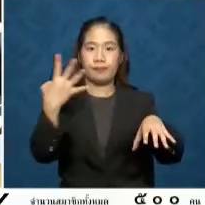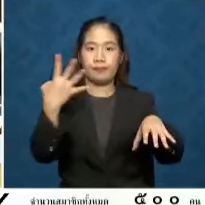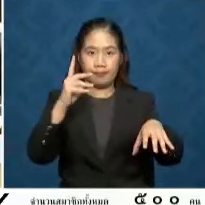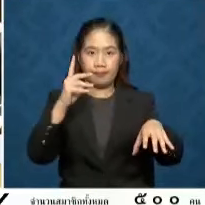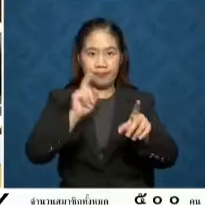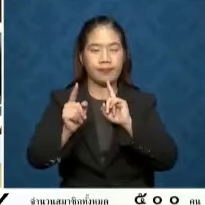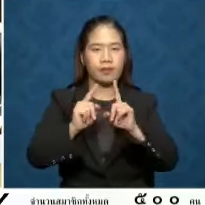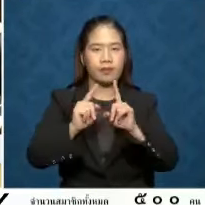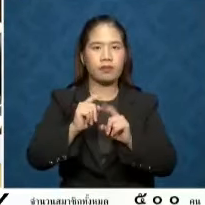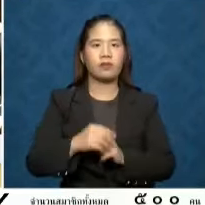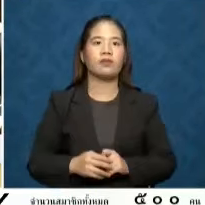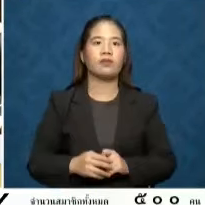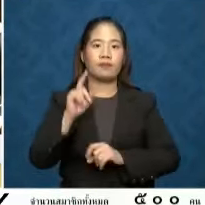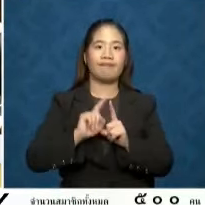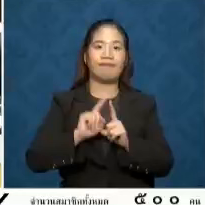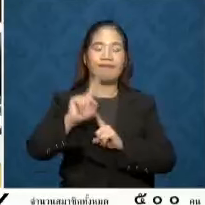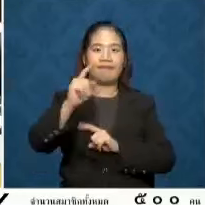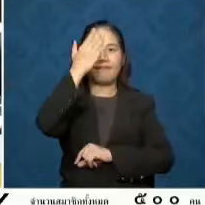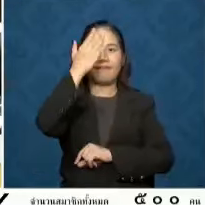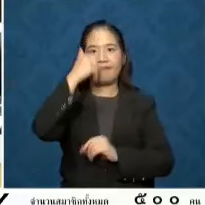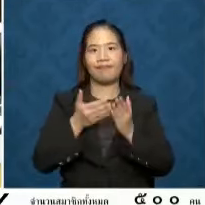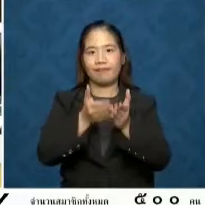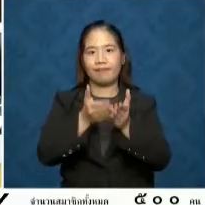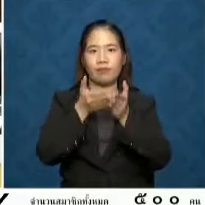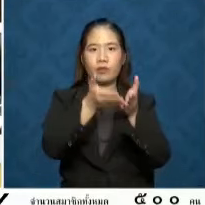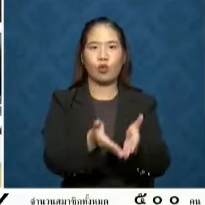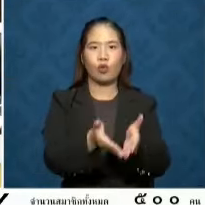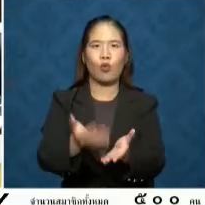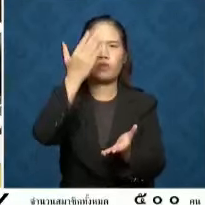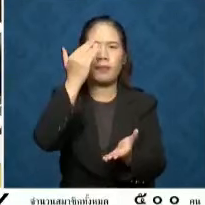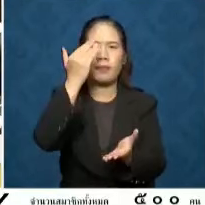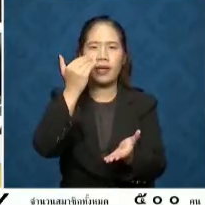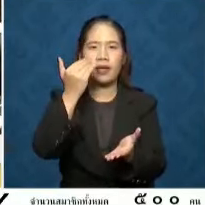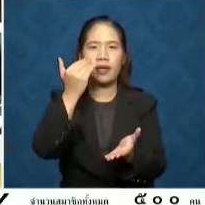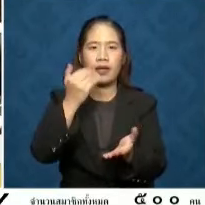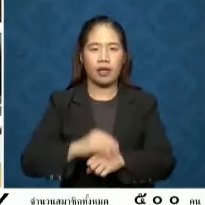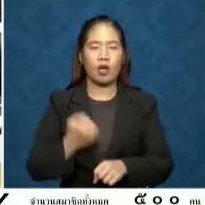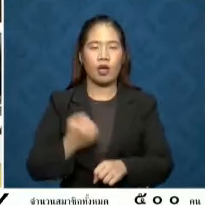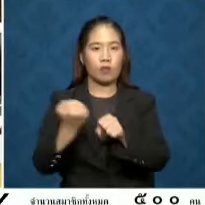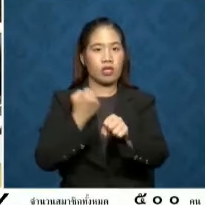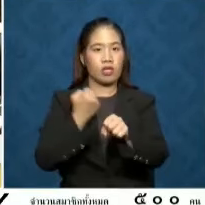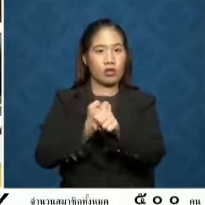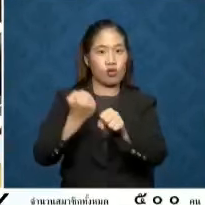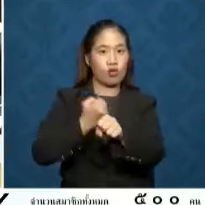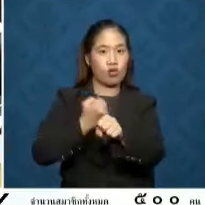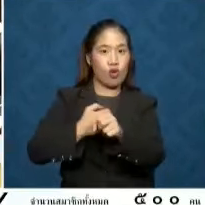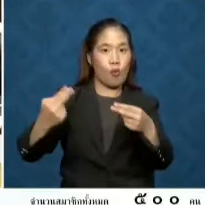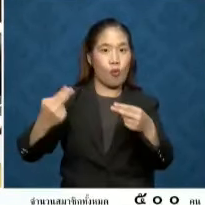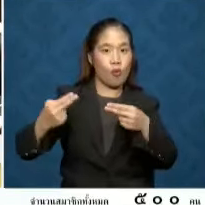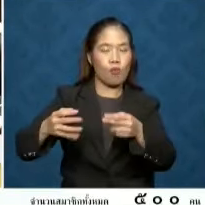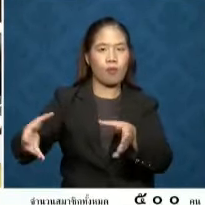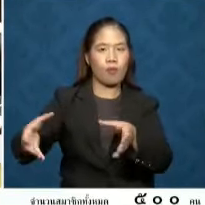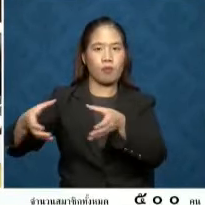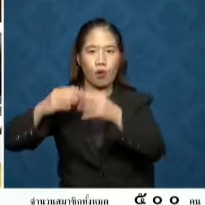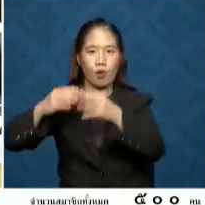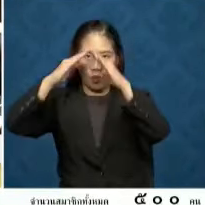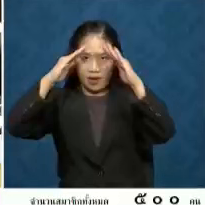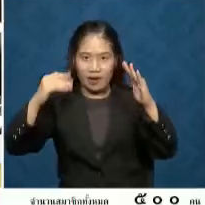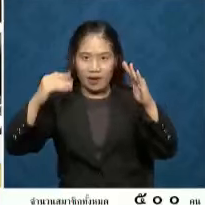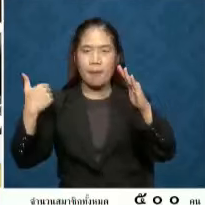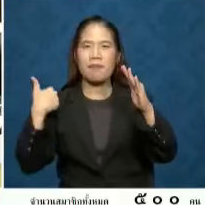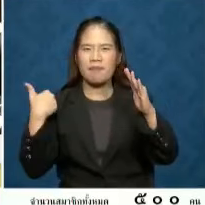แรกครับทำไมเรือถึงล่มเรือสุโขทัยครับจากเสร็จจากภารกิจซ้อมรบกับกองเรือเวียดนามก็มีรายงานว่าน้ำเข้าตัวเรือหล